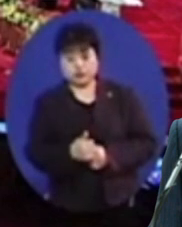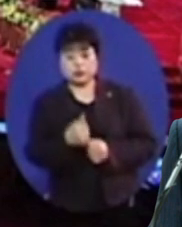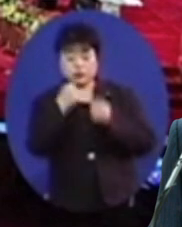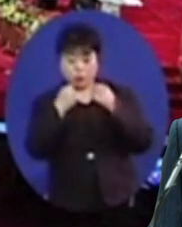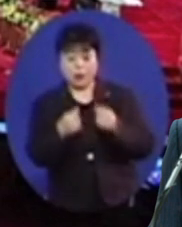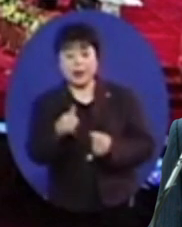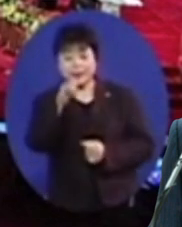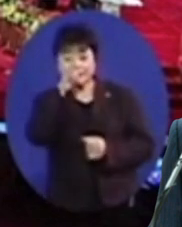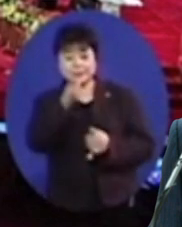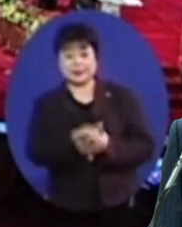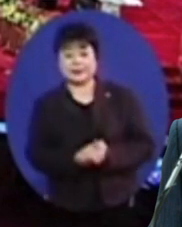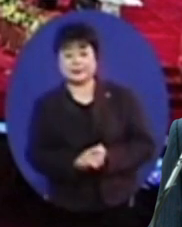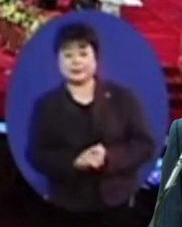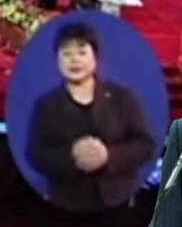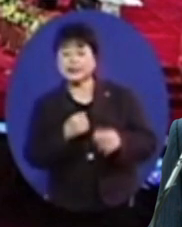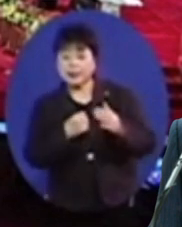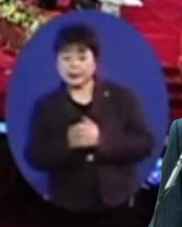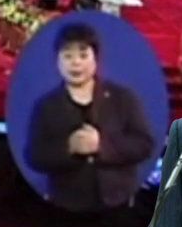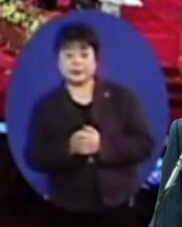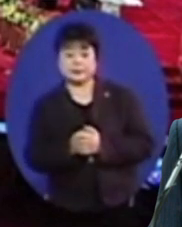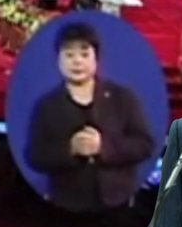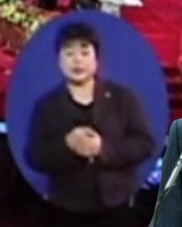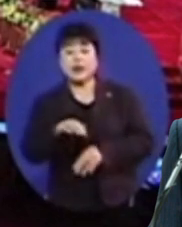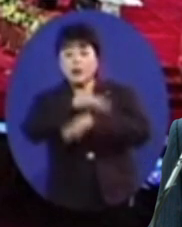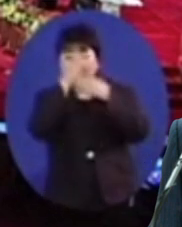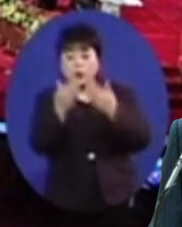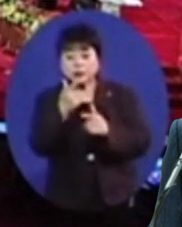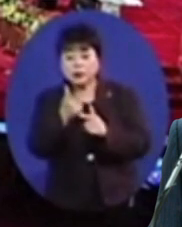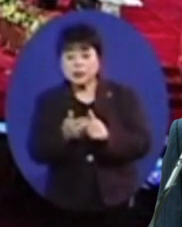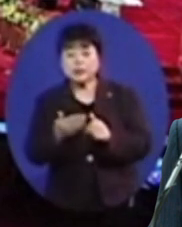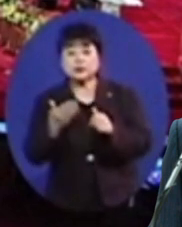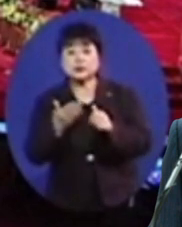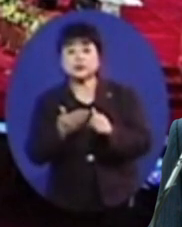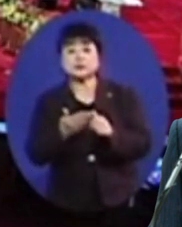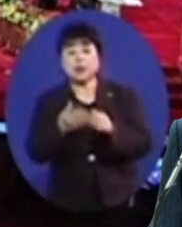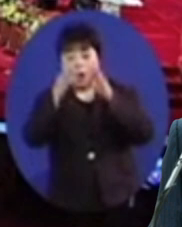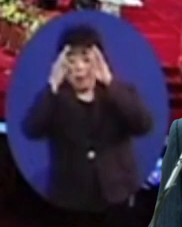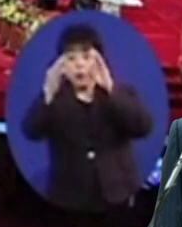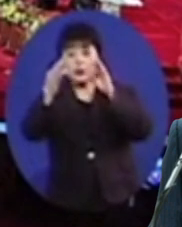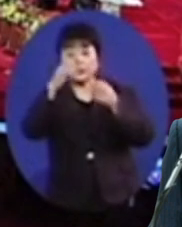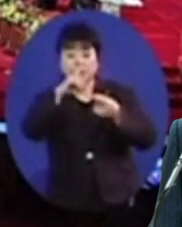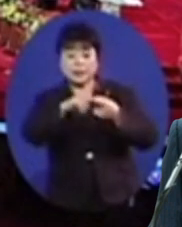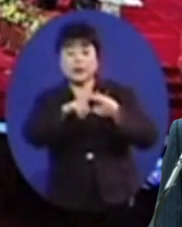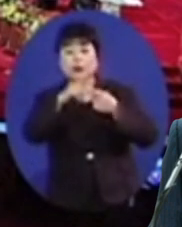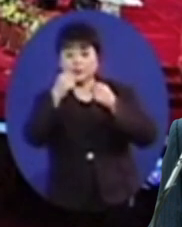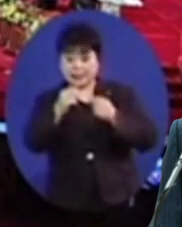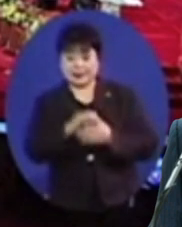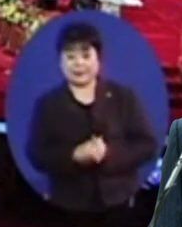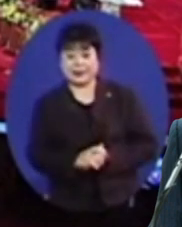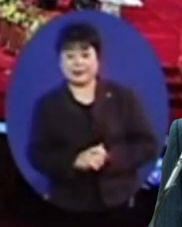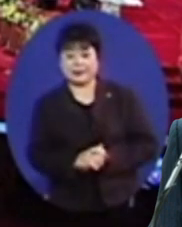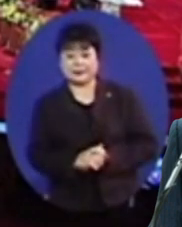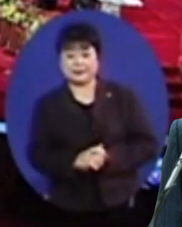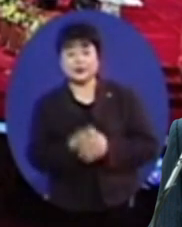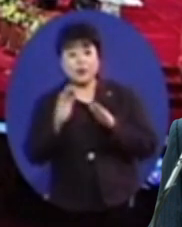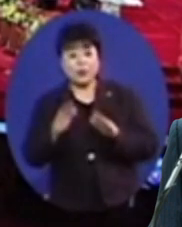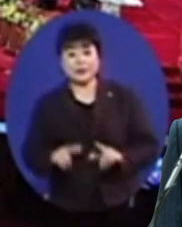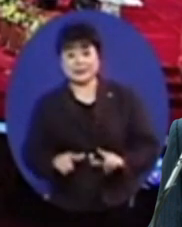있다. 그러므로 모든 것은 예수님이 보는 척도로서 우리는 살아간다는 것입니다. 바로